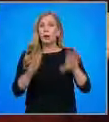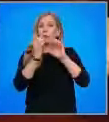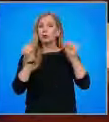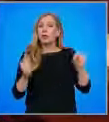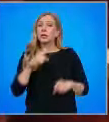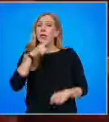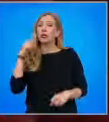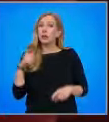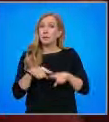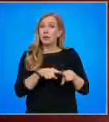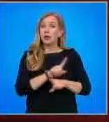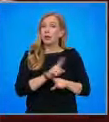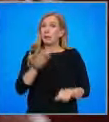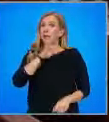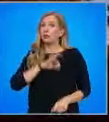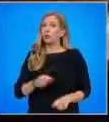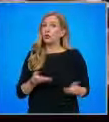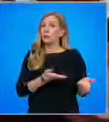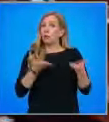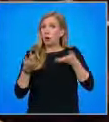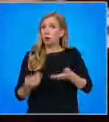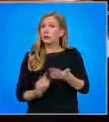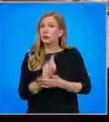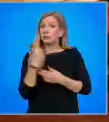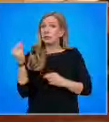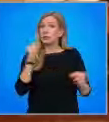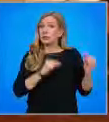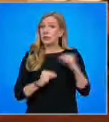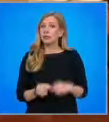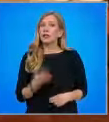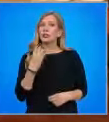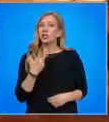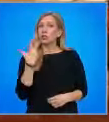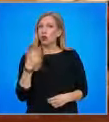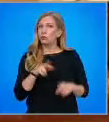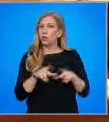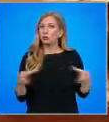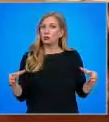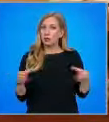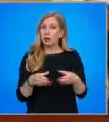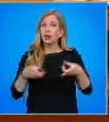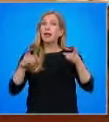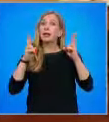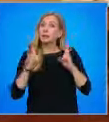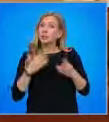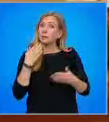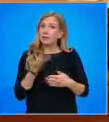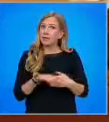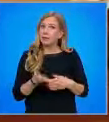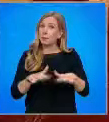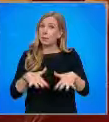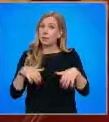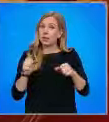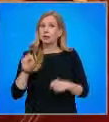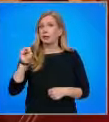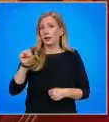посланиците на Русия и Беларус няма да получат покани за първото заседание на 48-то Народно събрание, решиха представителите на